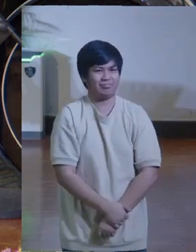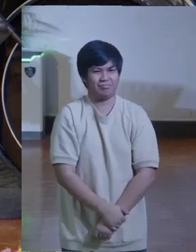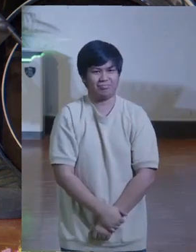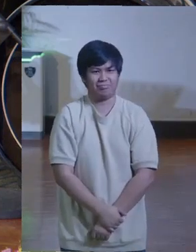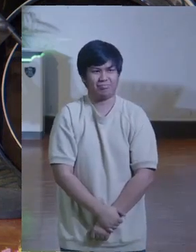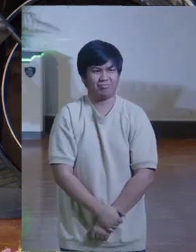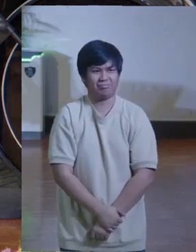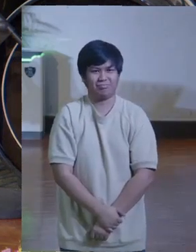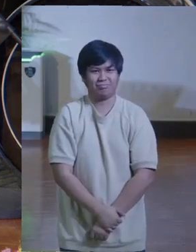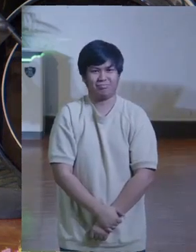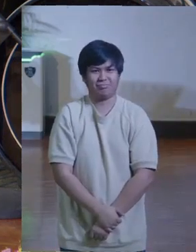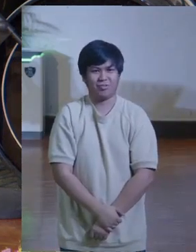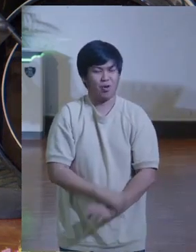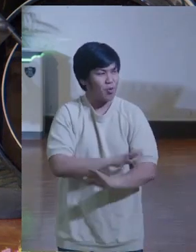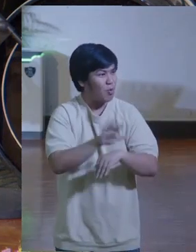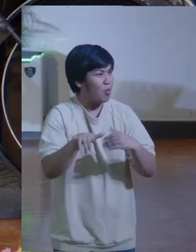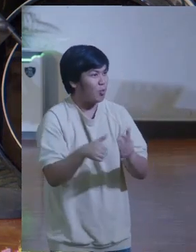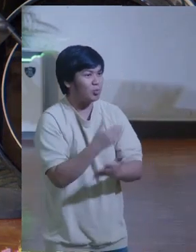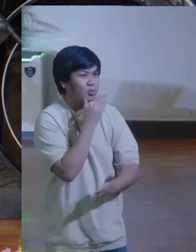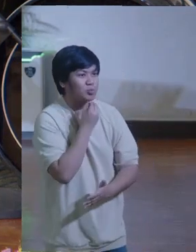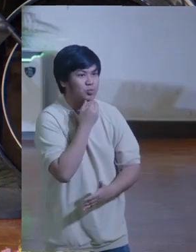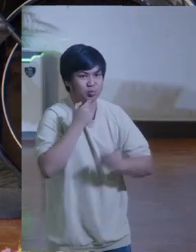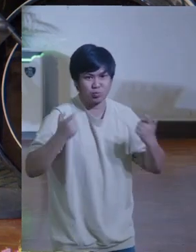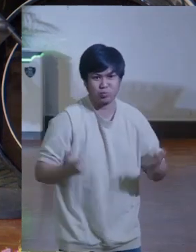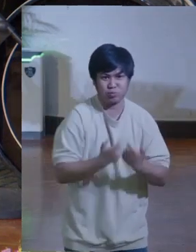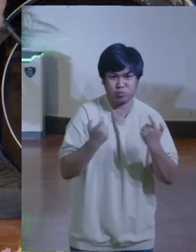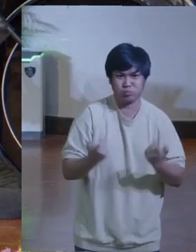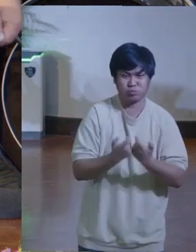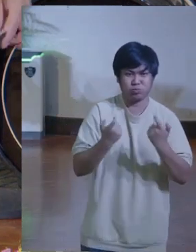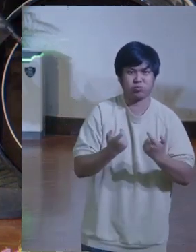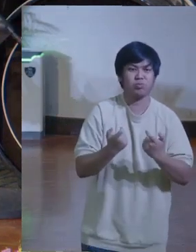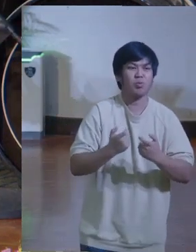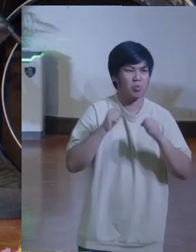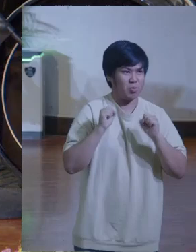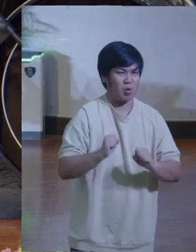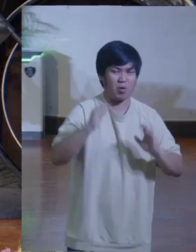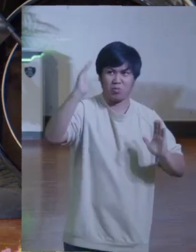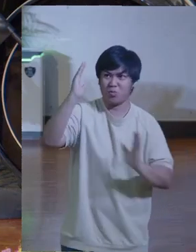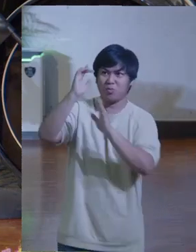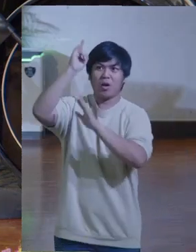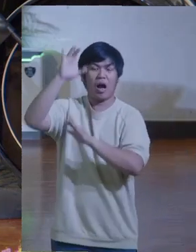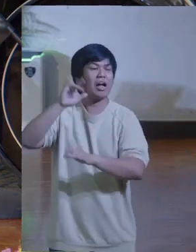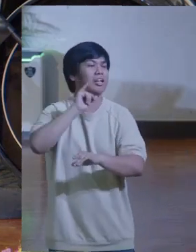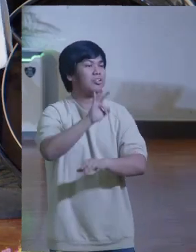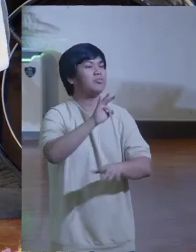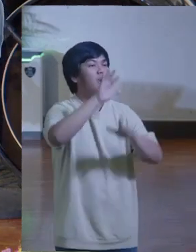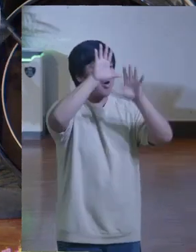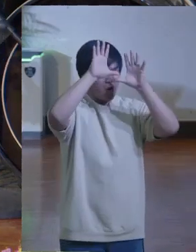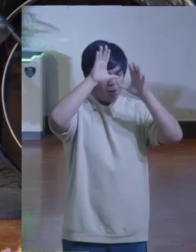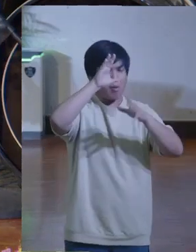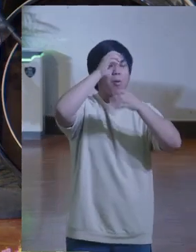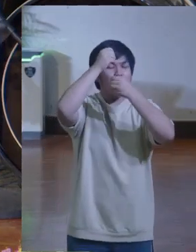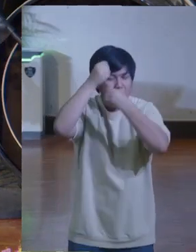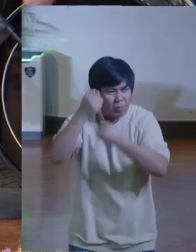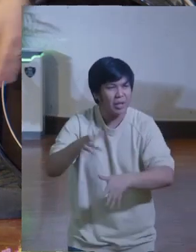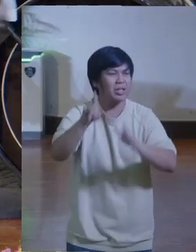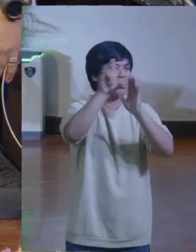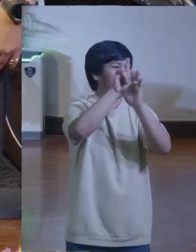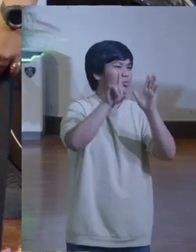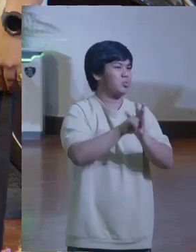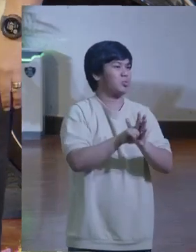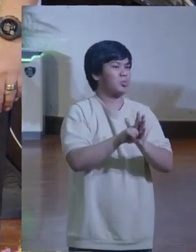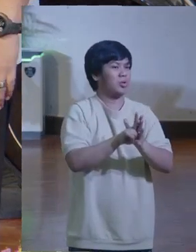ang mga makasalanang mga Hudyo ang maaaring makalapit. Sa kanilang relihiyon, ang mga Hudyo lang ang